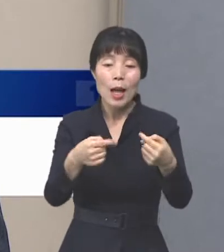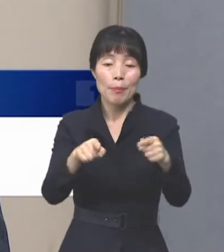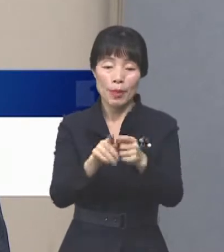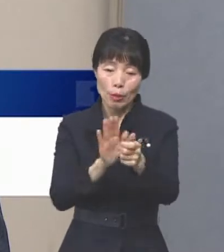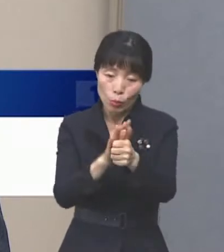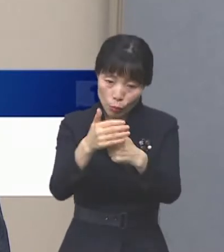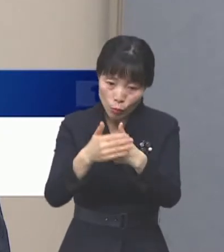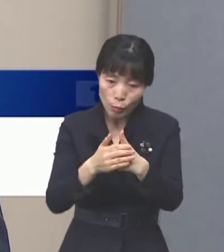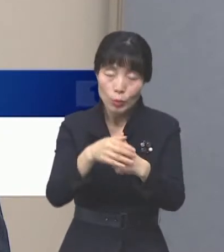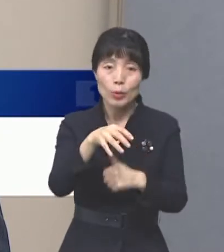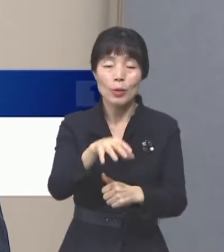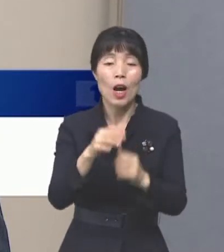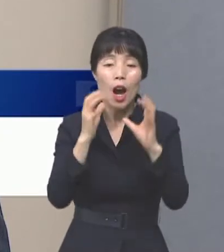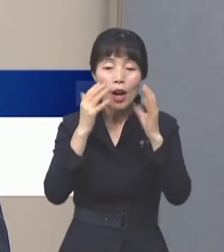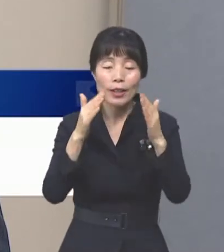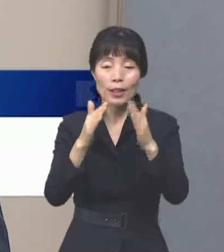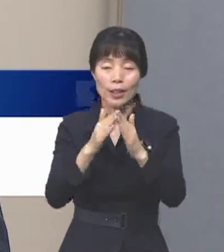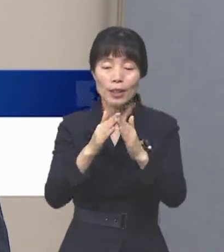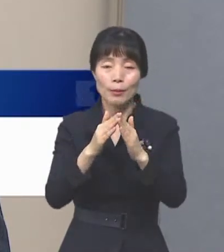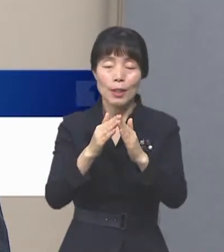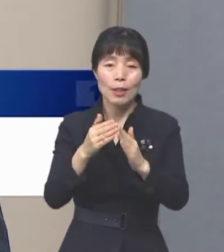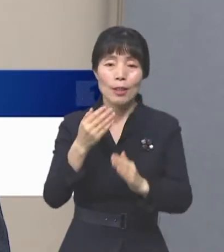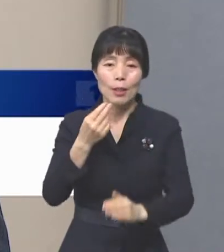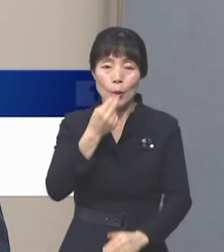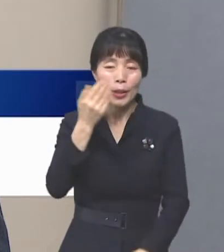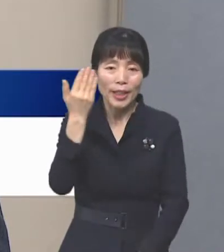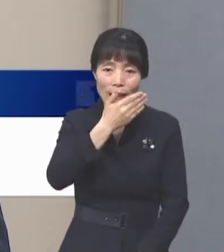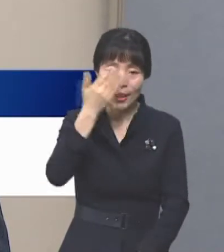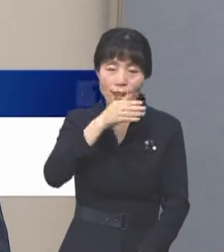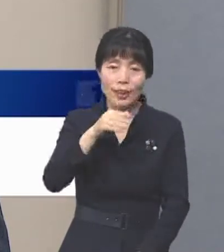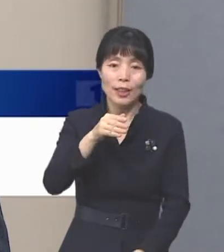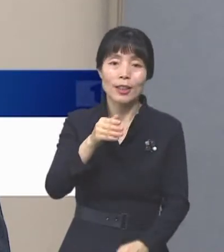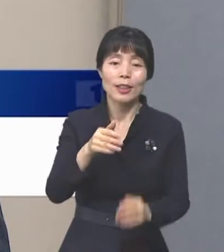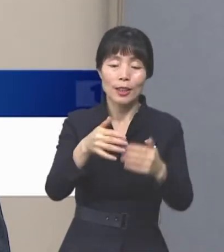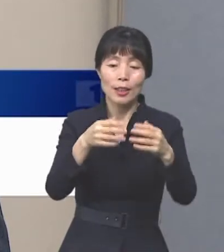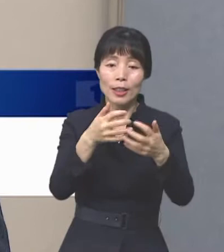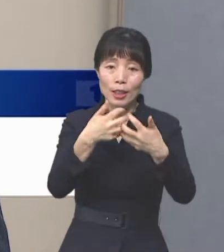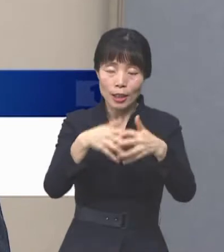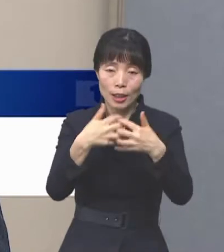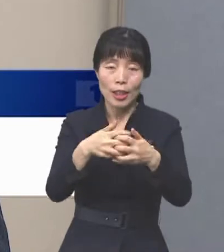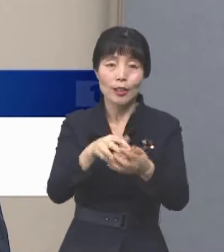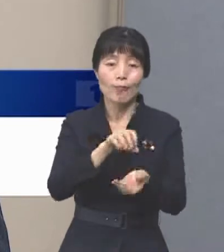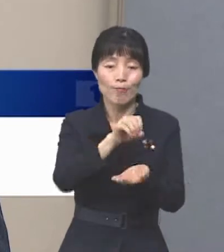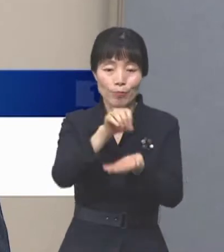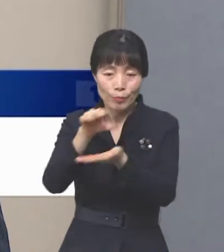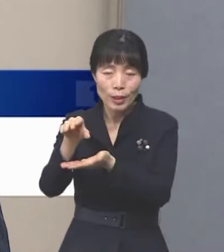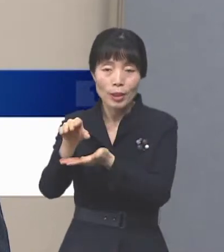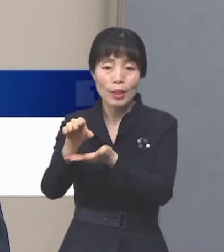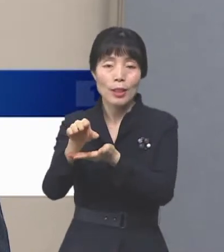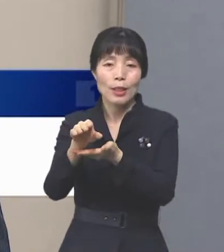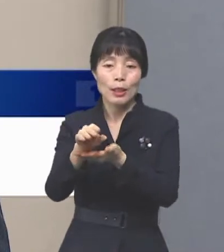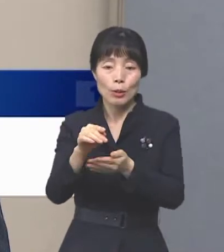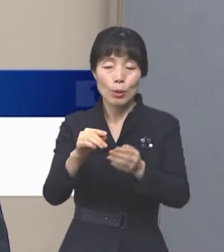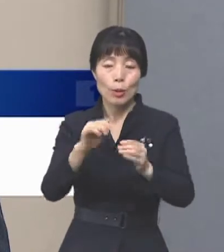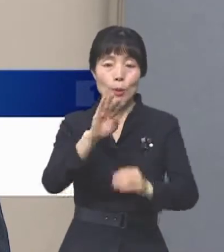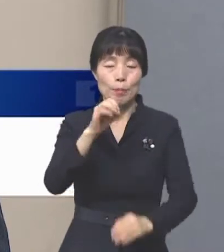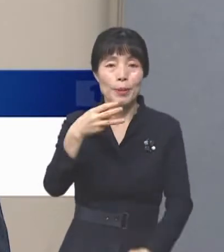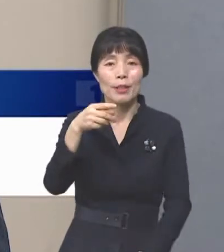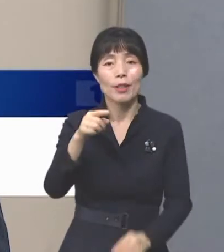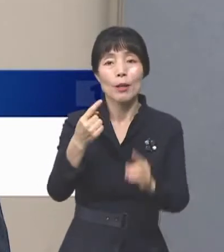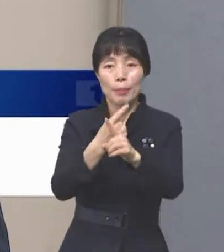될 것 같고요. 어린이집 공기청정기 보급 사업도 금년에도 지속적으로 그 필터를 교체하는 비용이라든가 이런